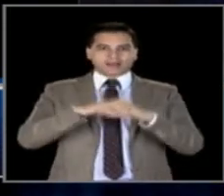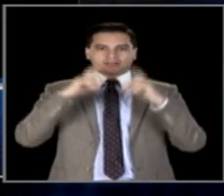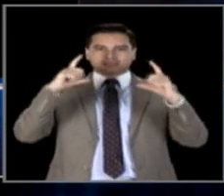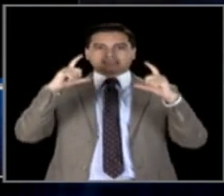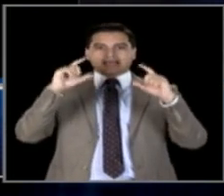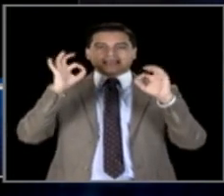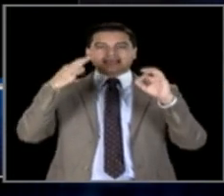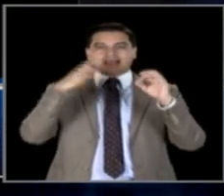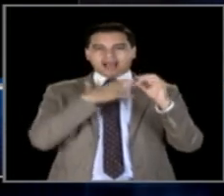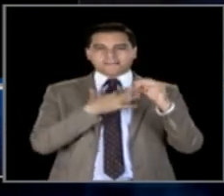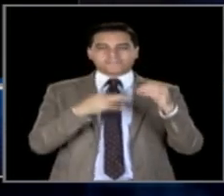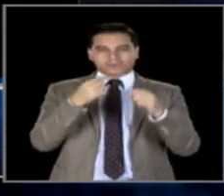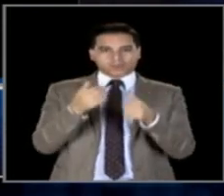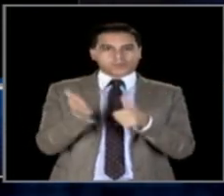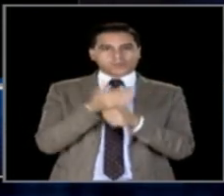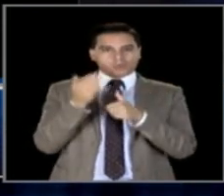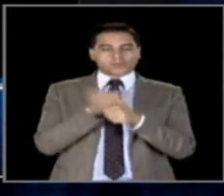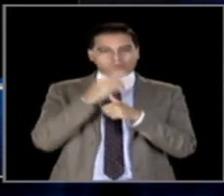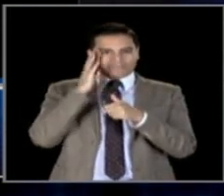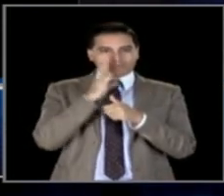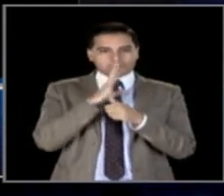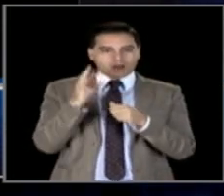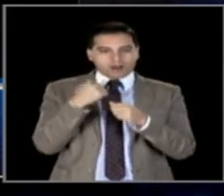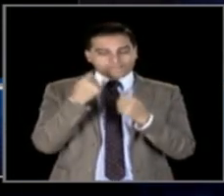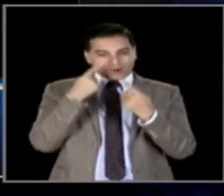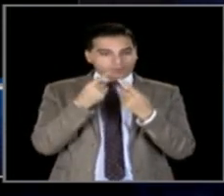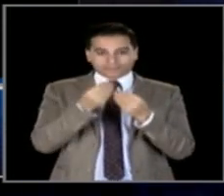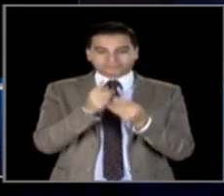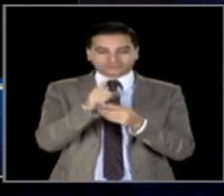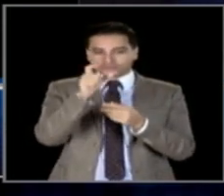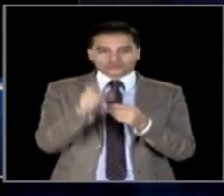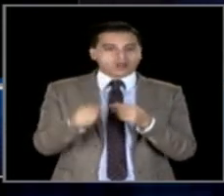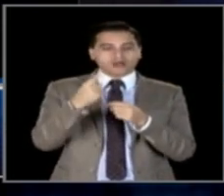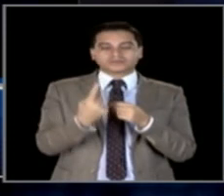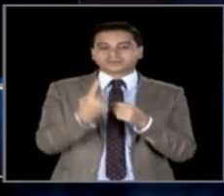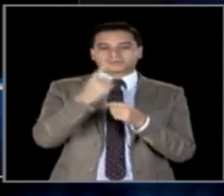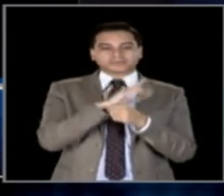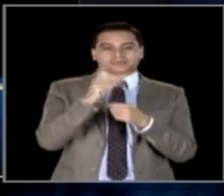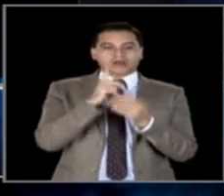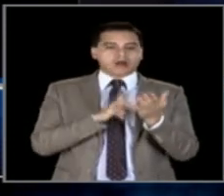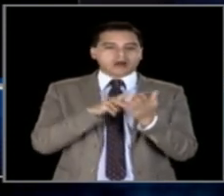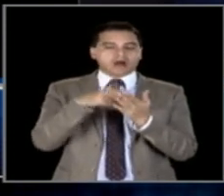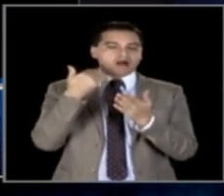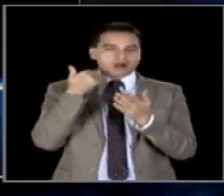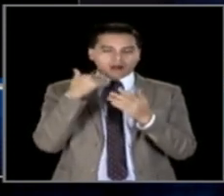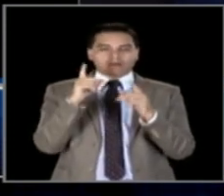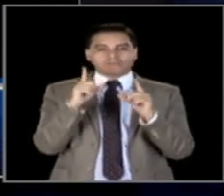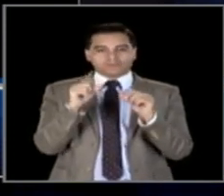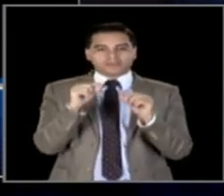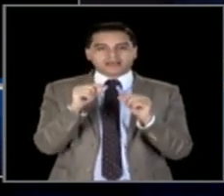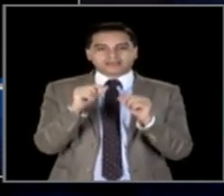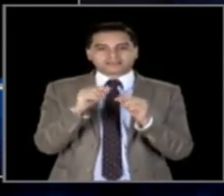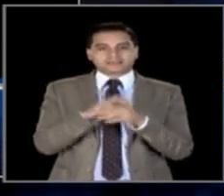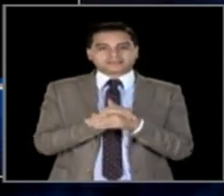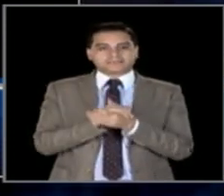مش قادر أقول عليه أي معلومة غير إن هو كسر رقم قياسي